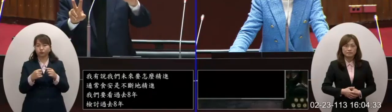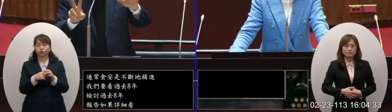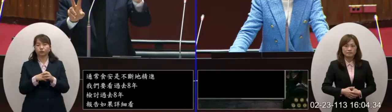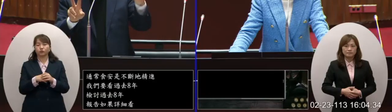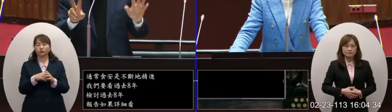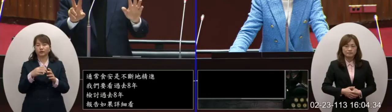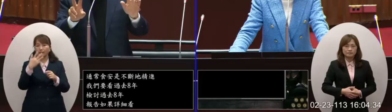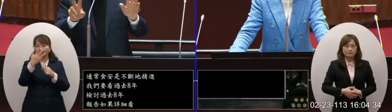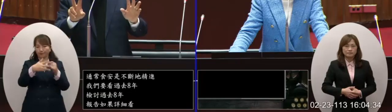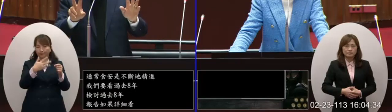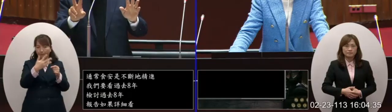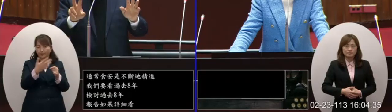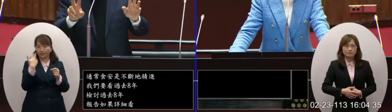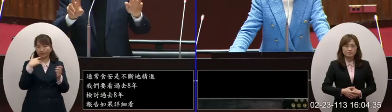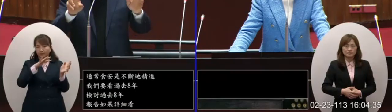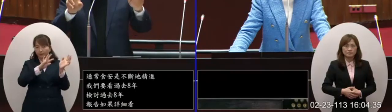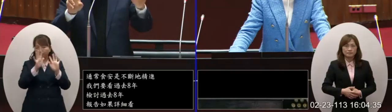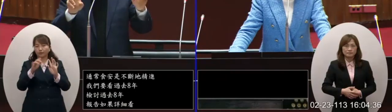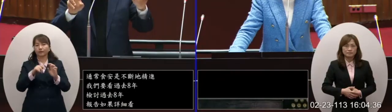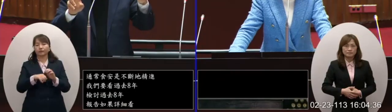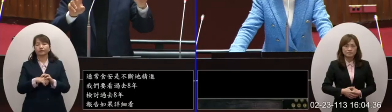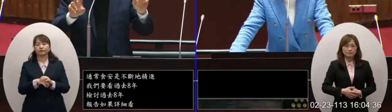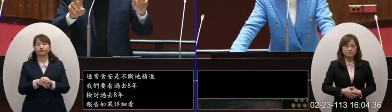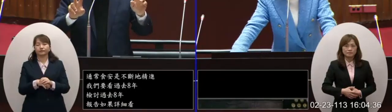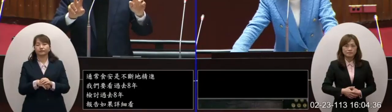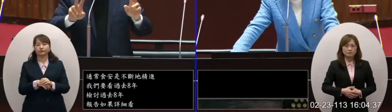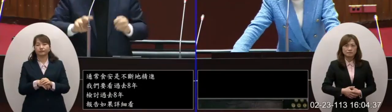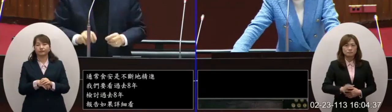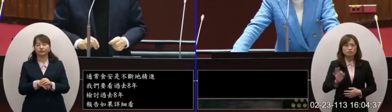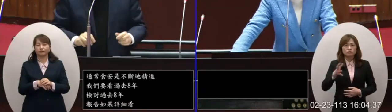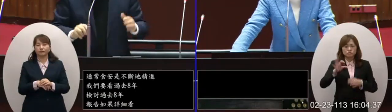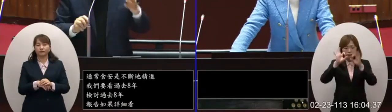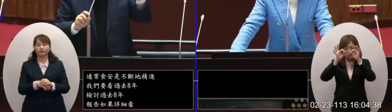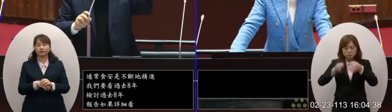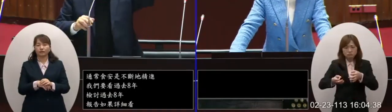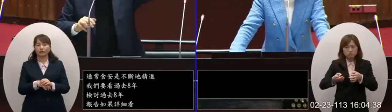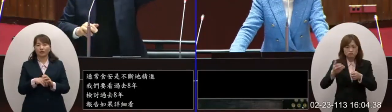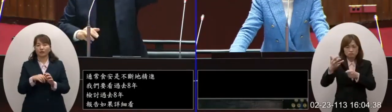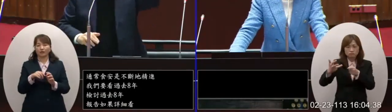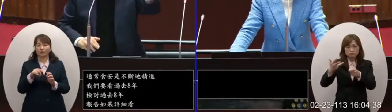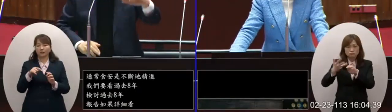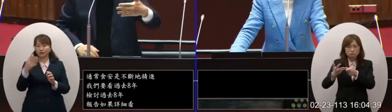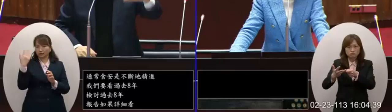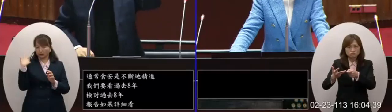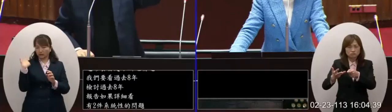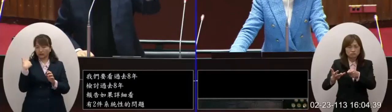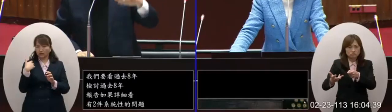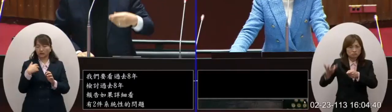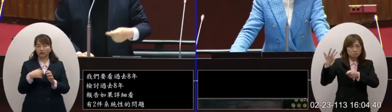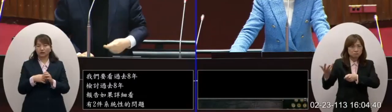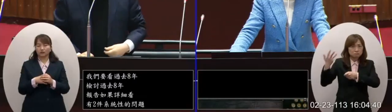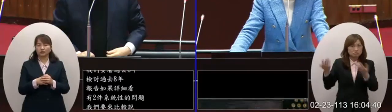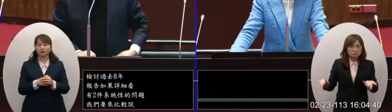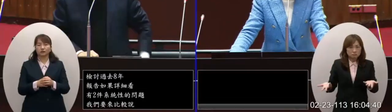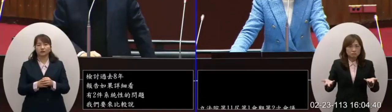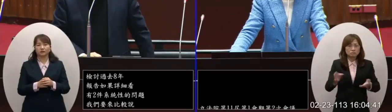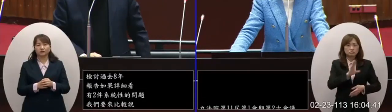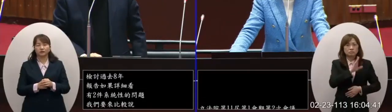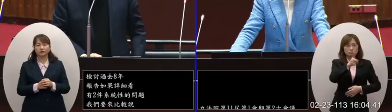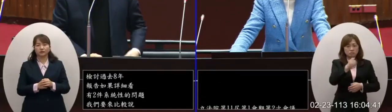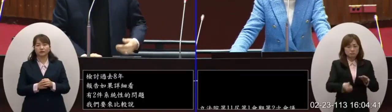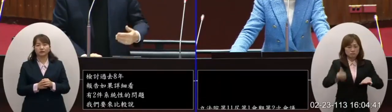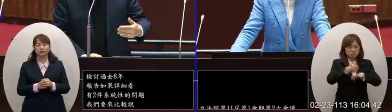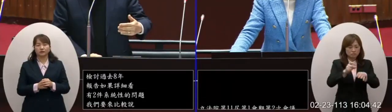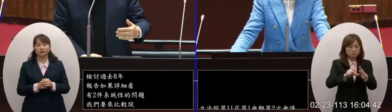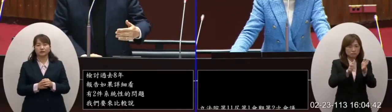啊前八年的情况。那 怎么会检讨前八年呢？要检讨当然是你任内这八年，你要